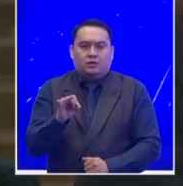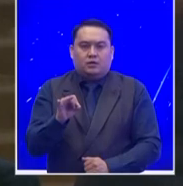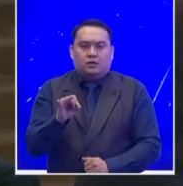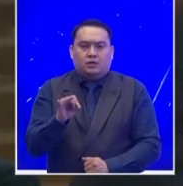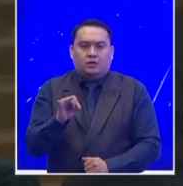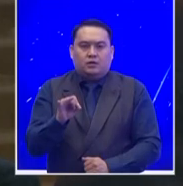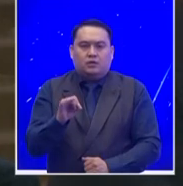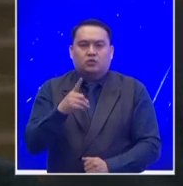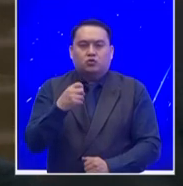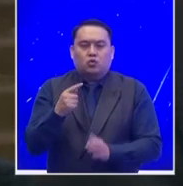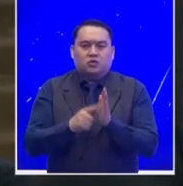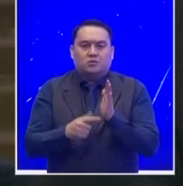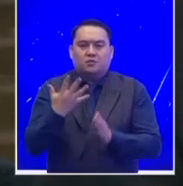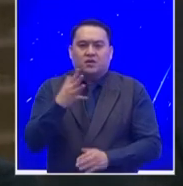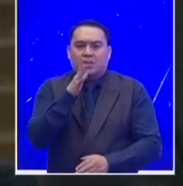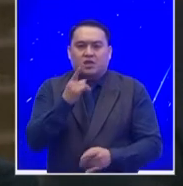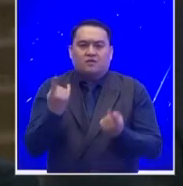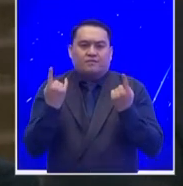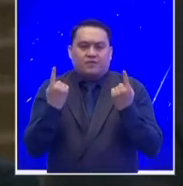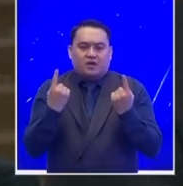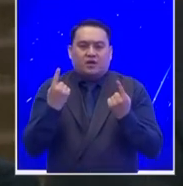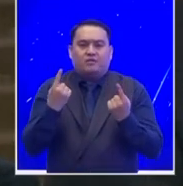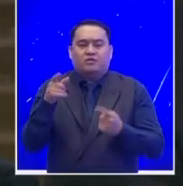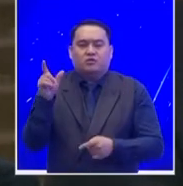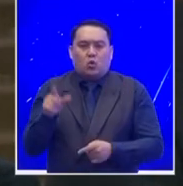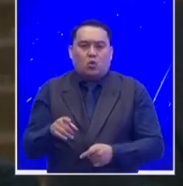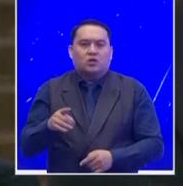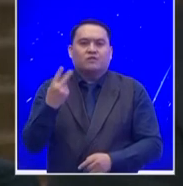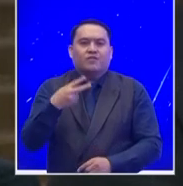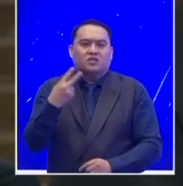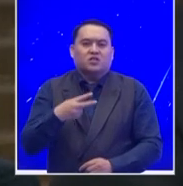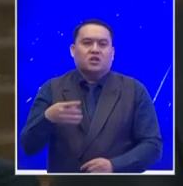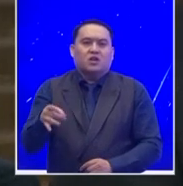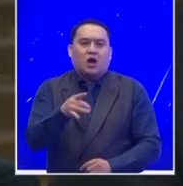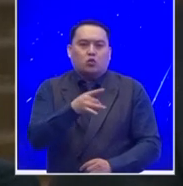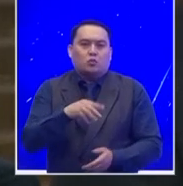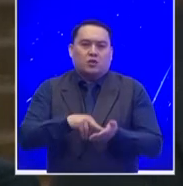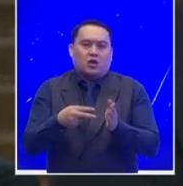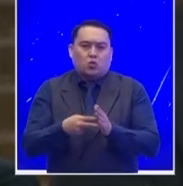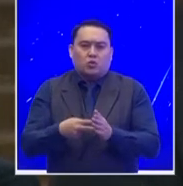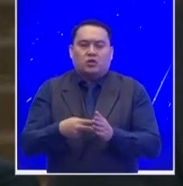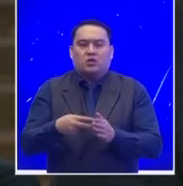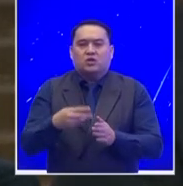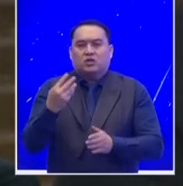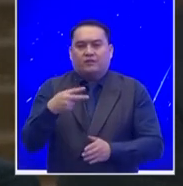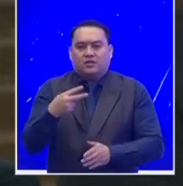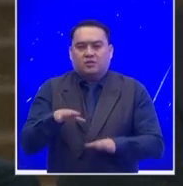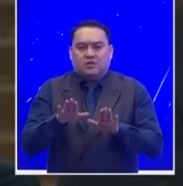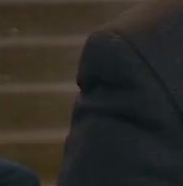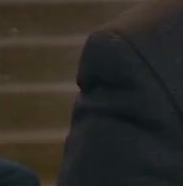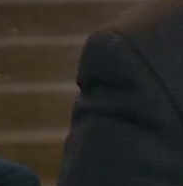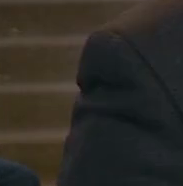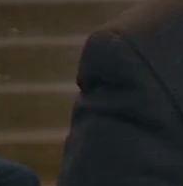честь 175-летия. И в дальнейшем в 20 районах мы планируем уже в этом году открыть 20 буккроссинг зон.